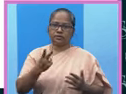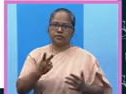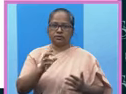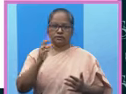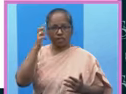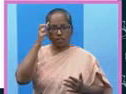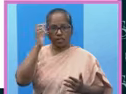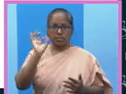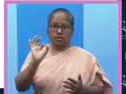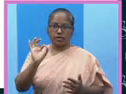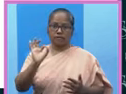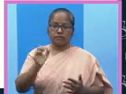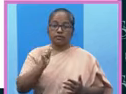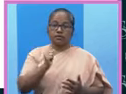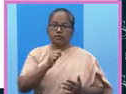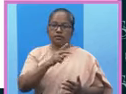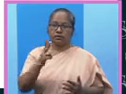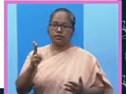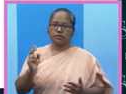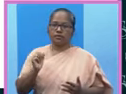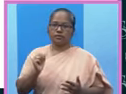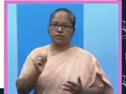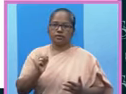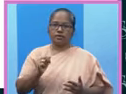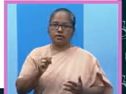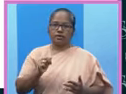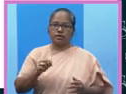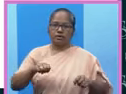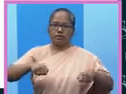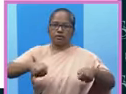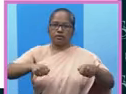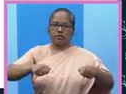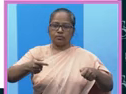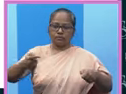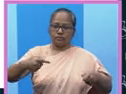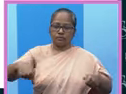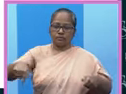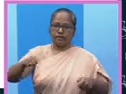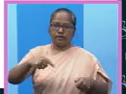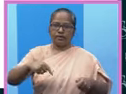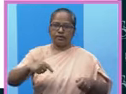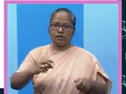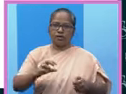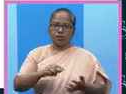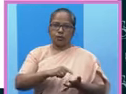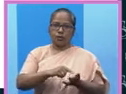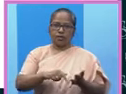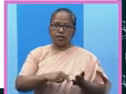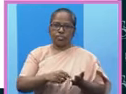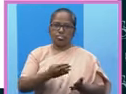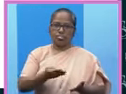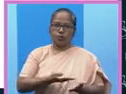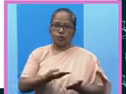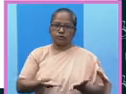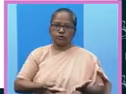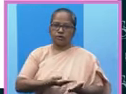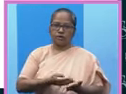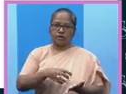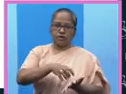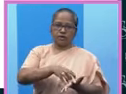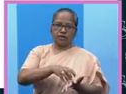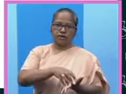அப்படி தானே? நம்ம வட்டத்தை எங்கெல்லாம் பார்த்துருப்போம்? சக்கரங்கள், அந்த காரோட டயர், ரொட்டி,